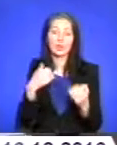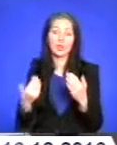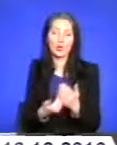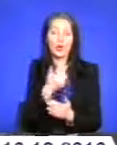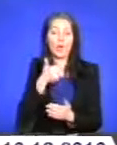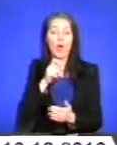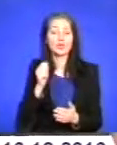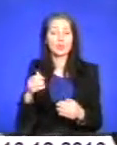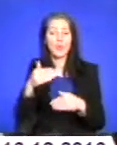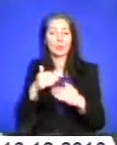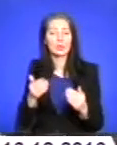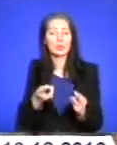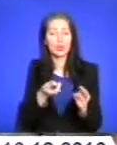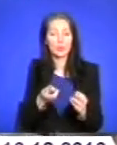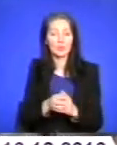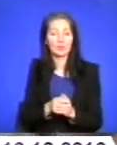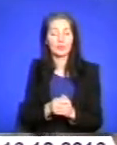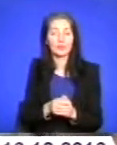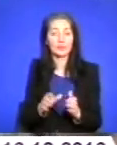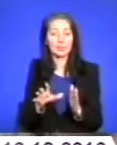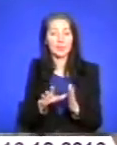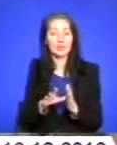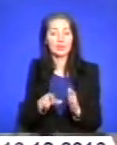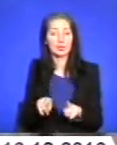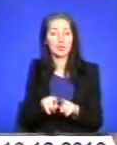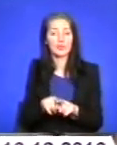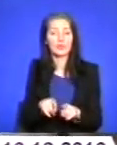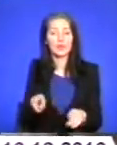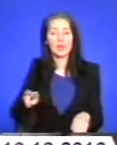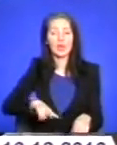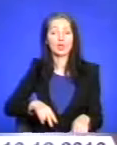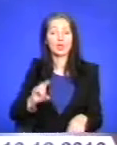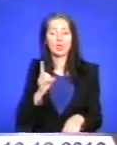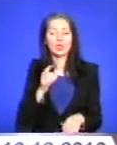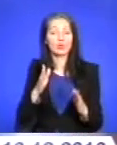плиту із пічкою електричною. Директор дитячого будинку висловив